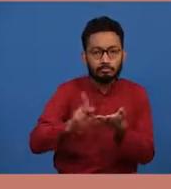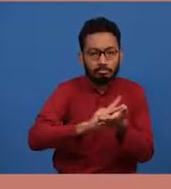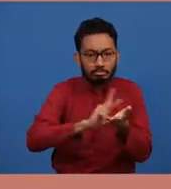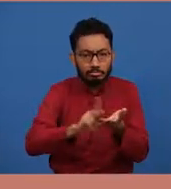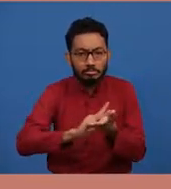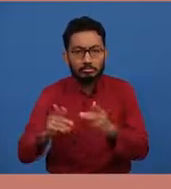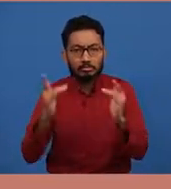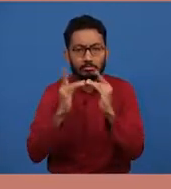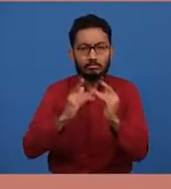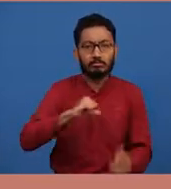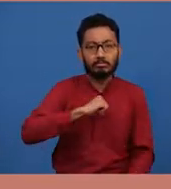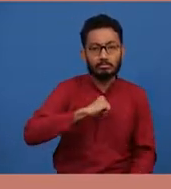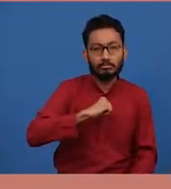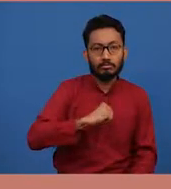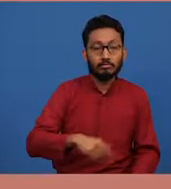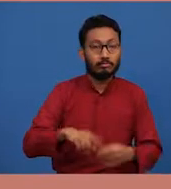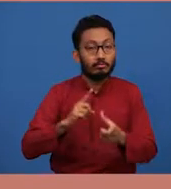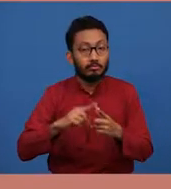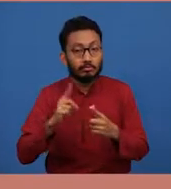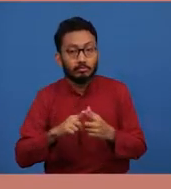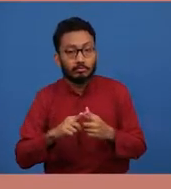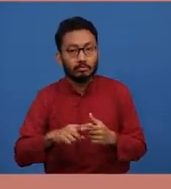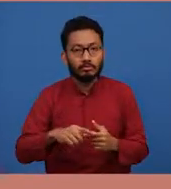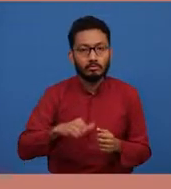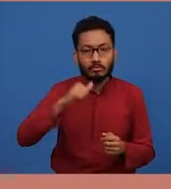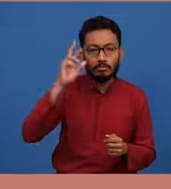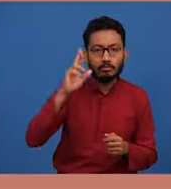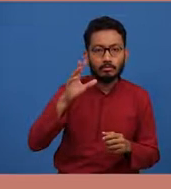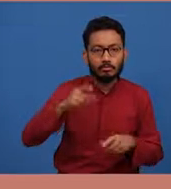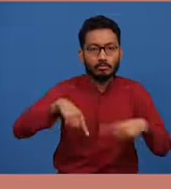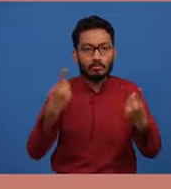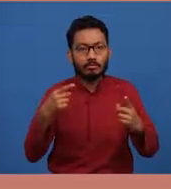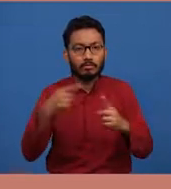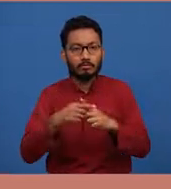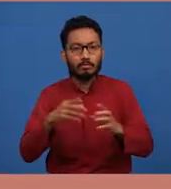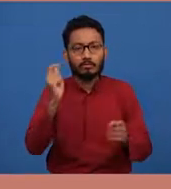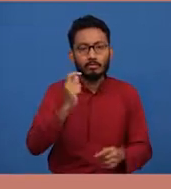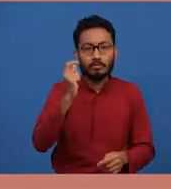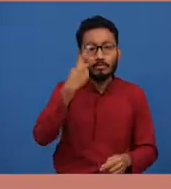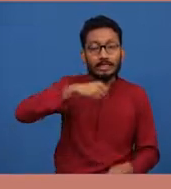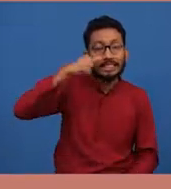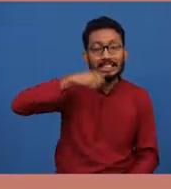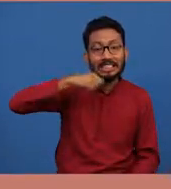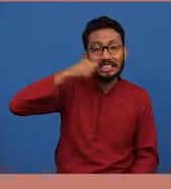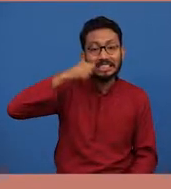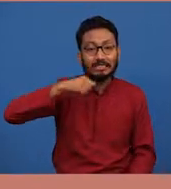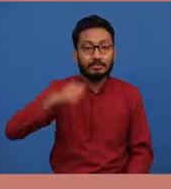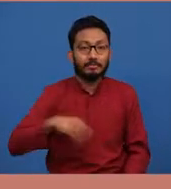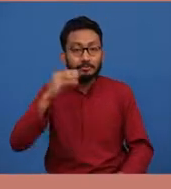sendiri. Kemudian, Amir ke bilik air untuk menggosok gigi dan